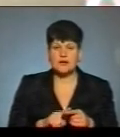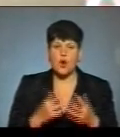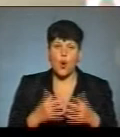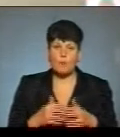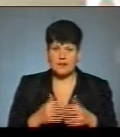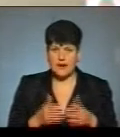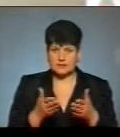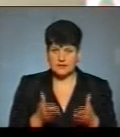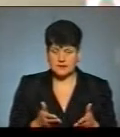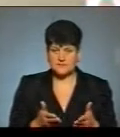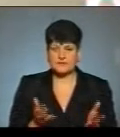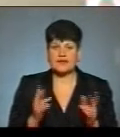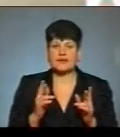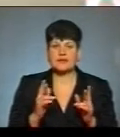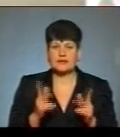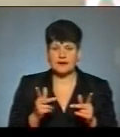Таке обладнання, як